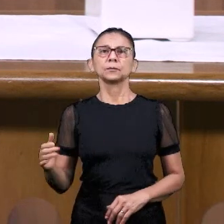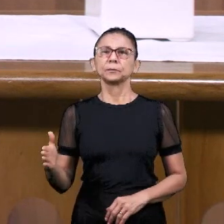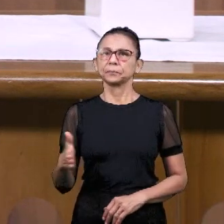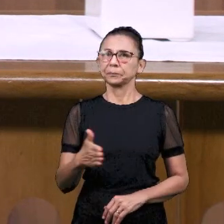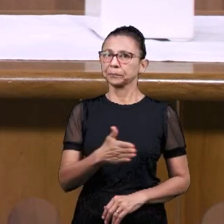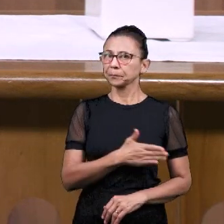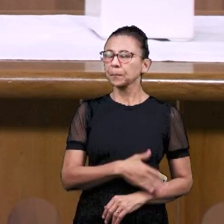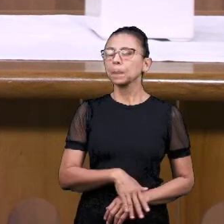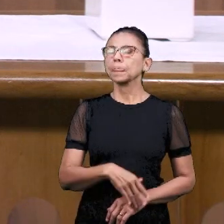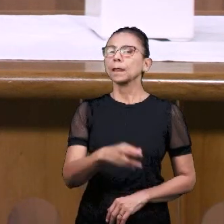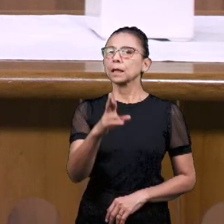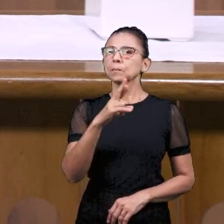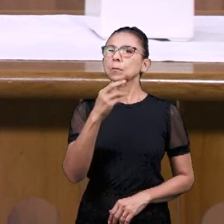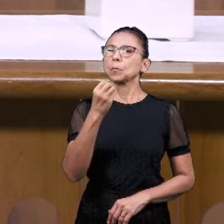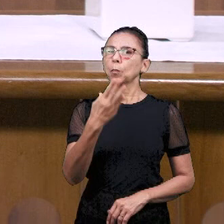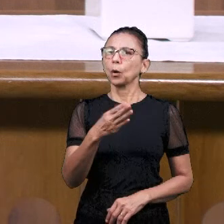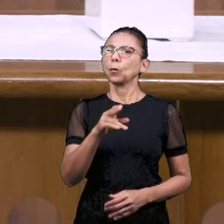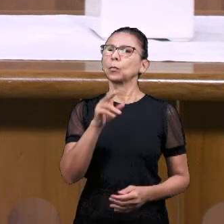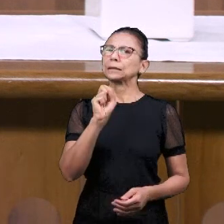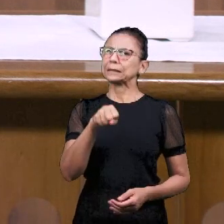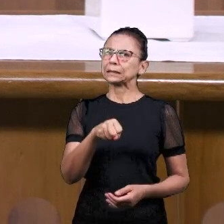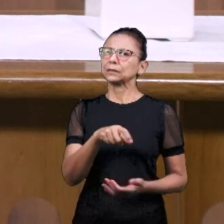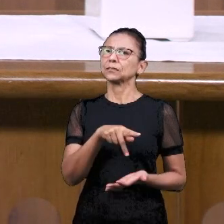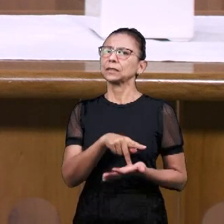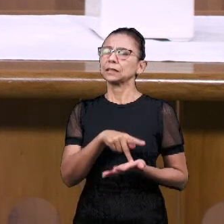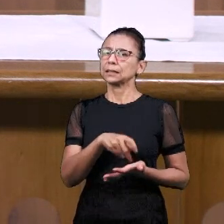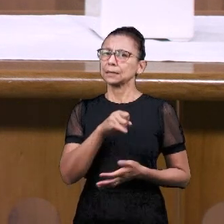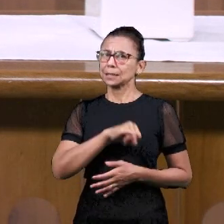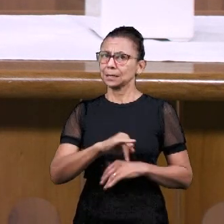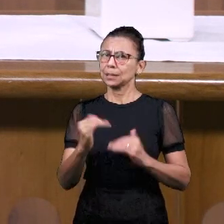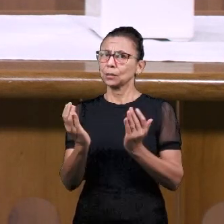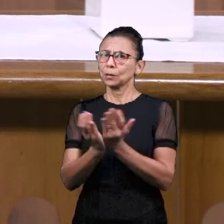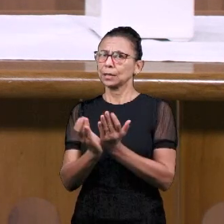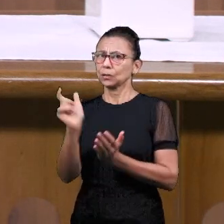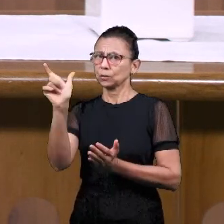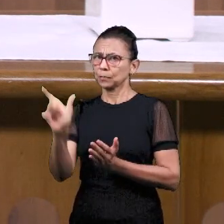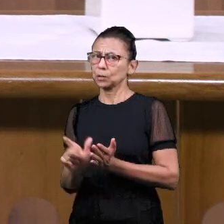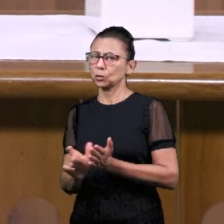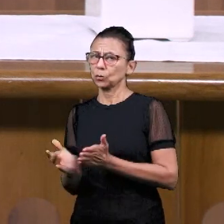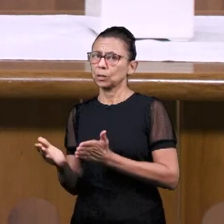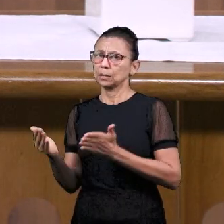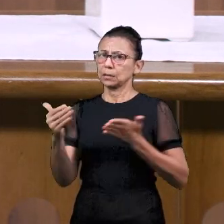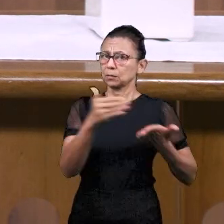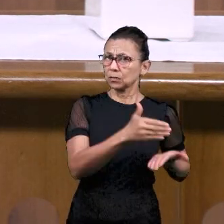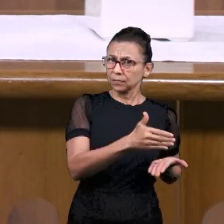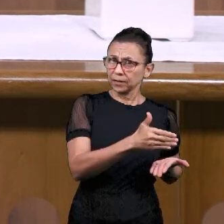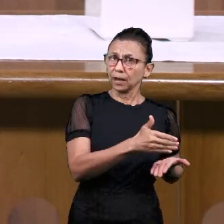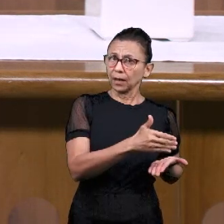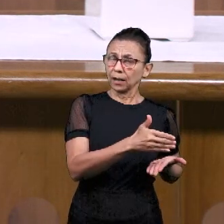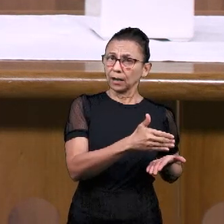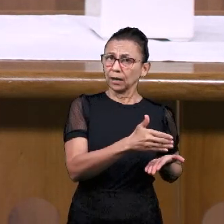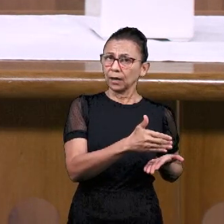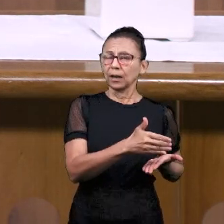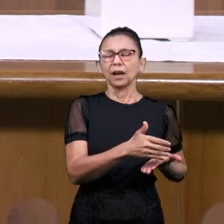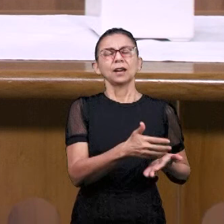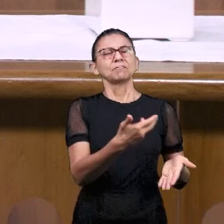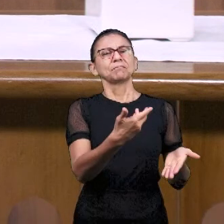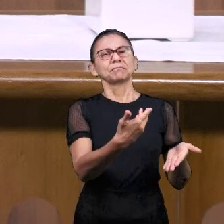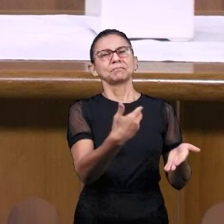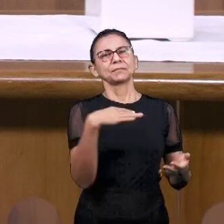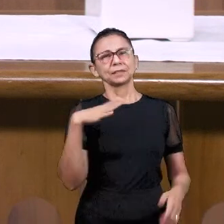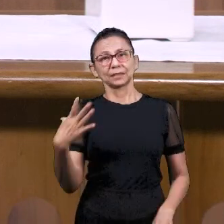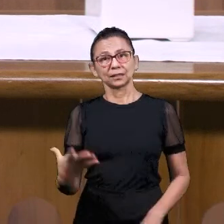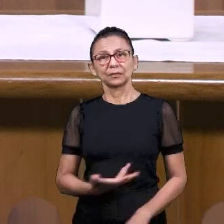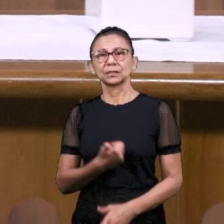non, parce que si le chrétien se détourne du chemin, il renie le Seigneur Jésus, il perd le salut, selon les